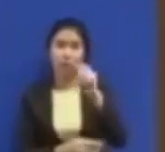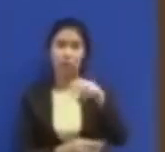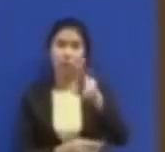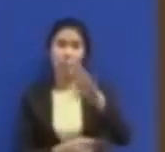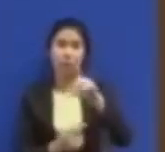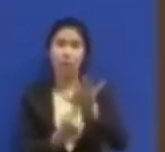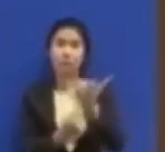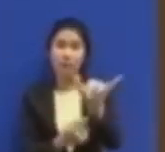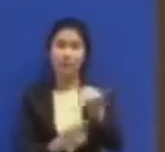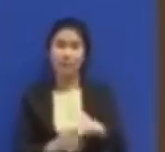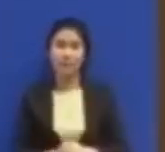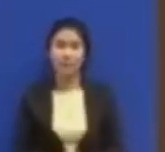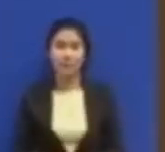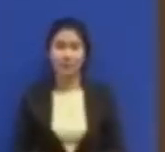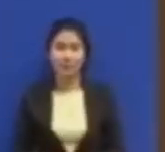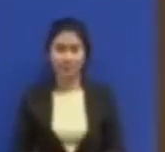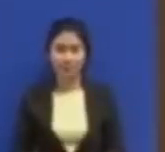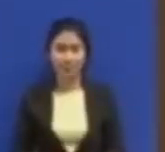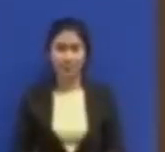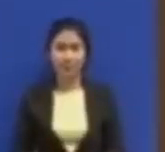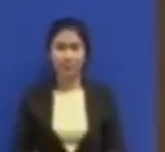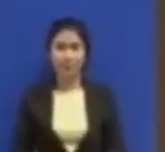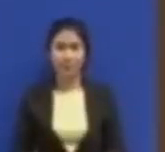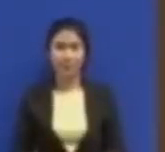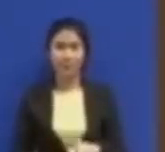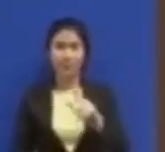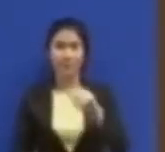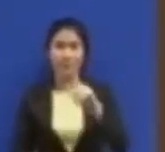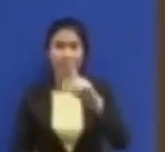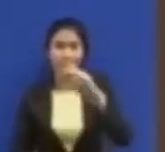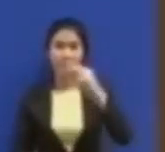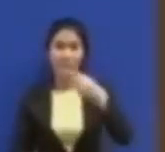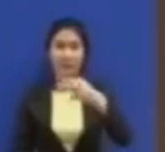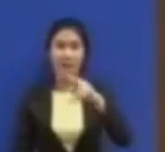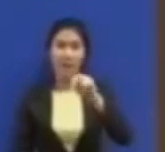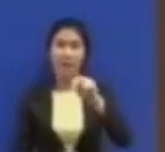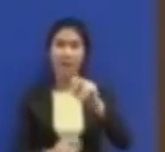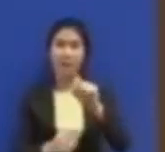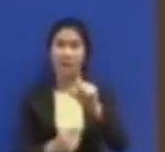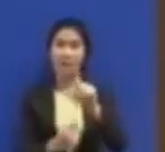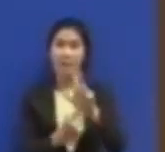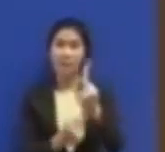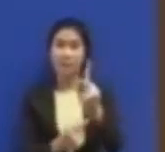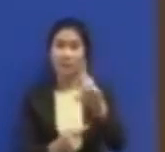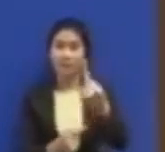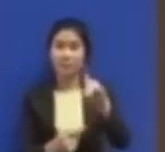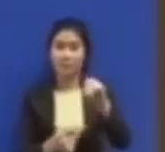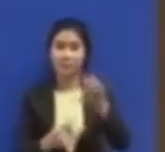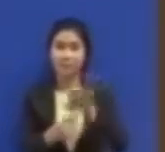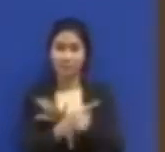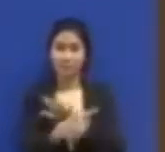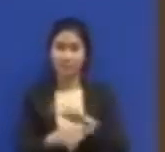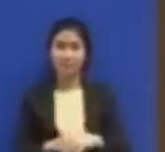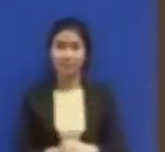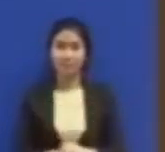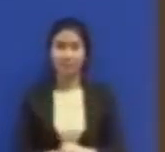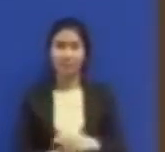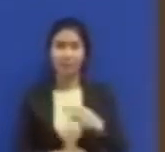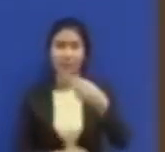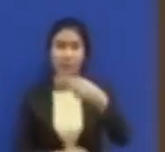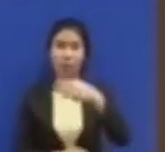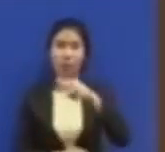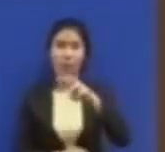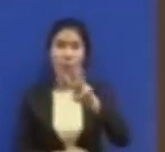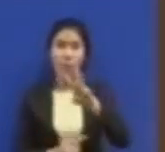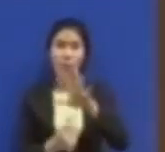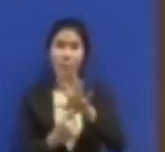ข77พลเอกธนศักดิ์ปฏิมาปกรณ์78พลเอกทวัชชัยสมุทรสา